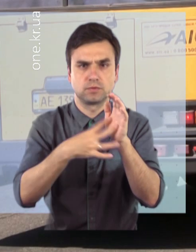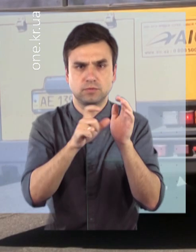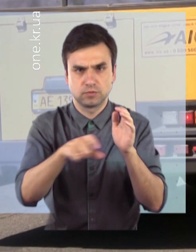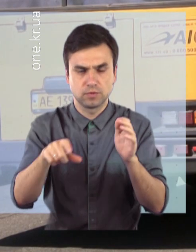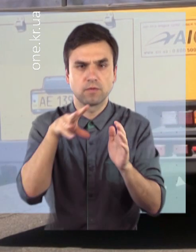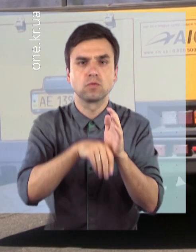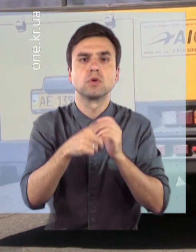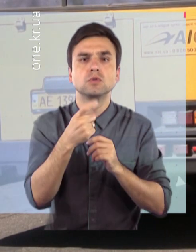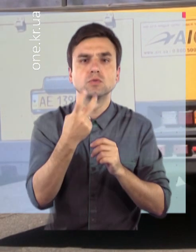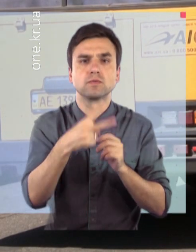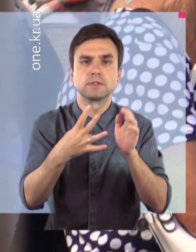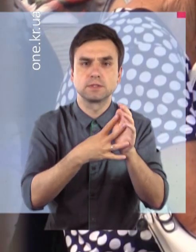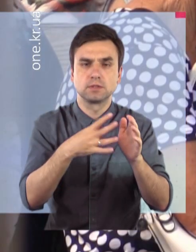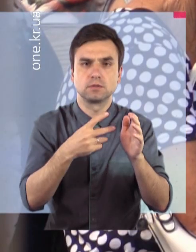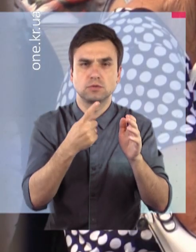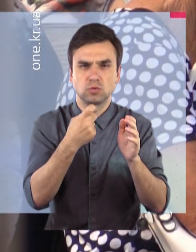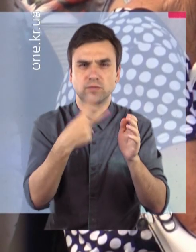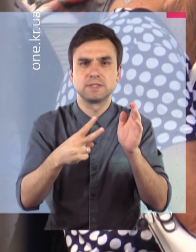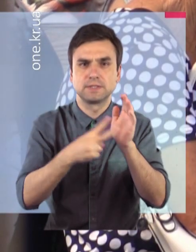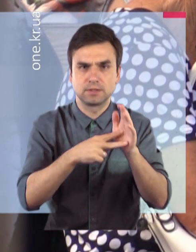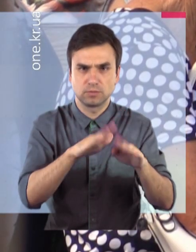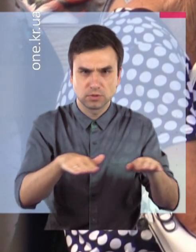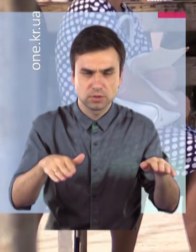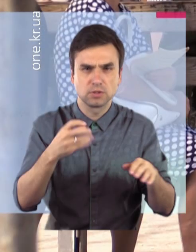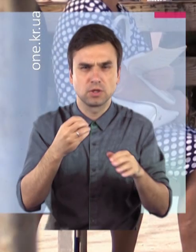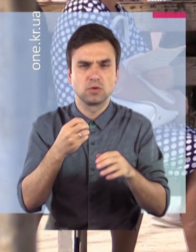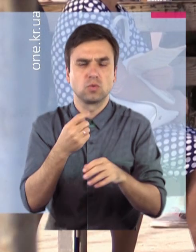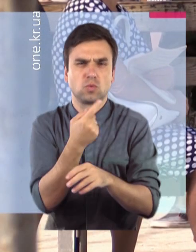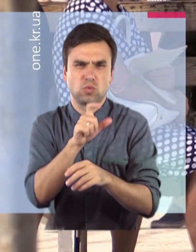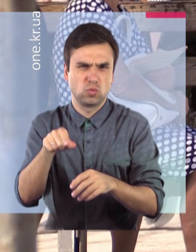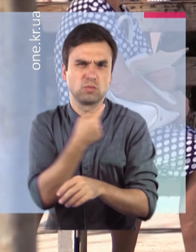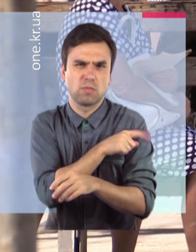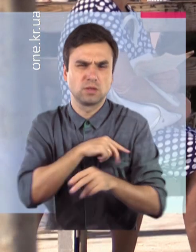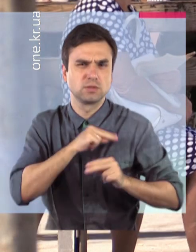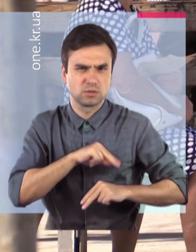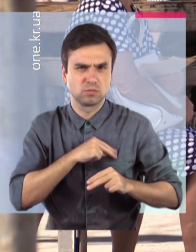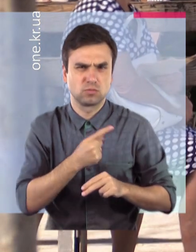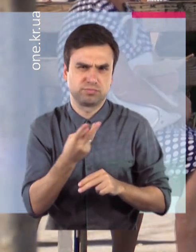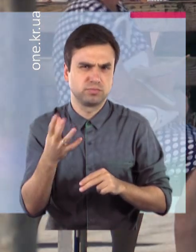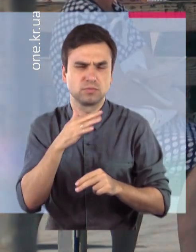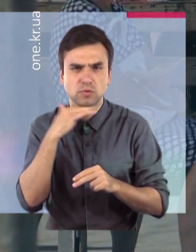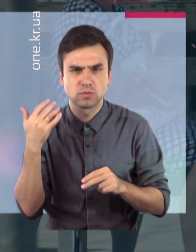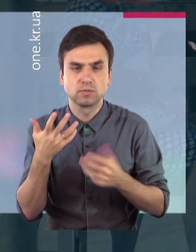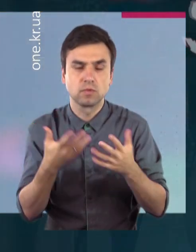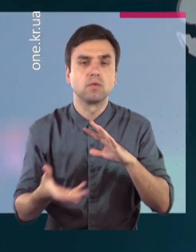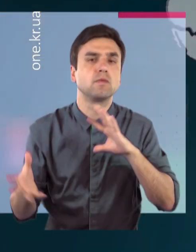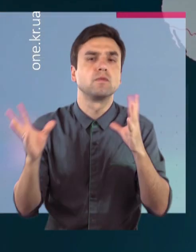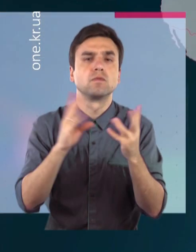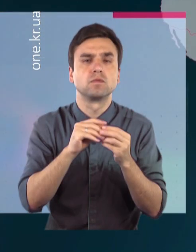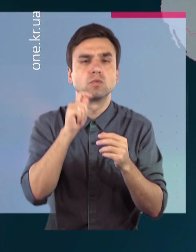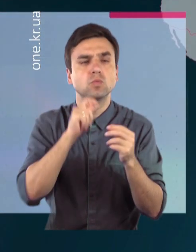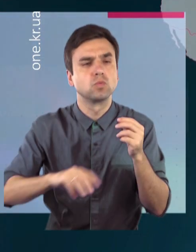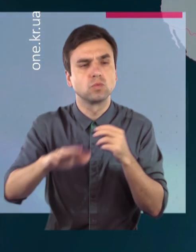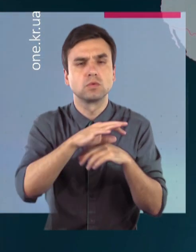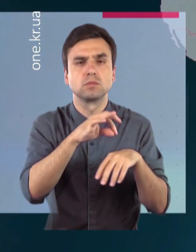них 127 дітей та 86 медпрацівників. Таким чином, загальна статистика інфікованих з початку епідемії в країні